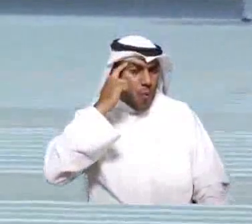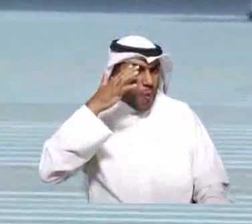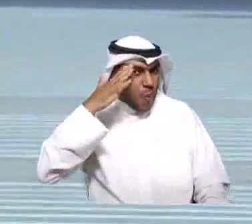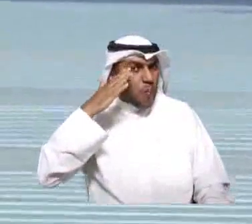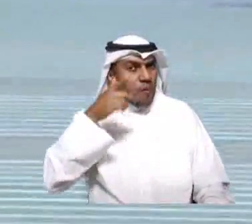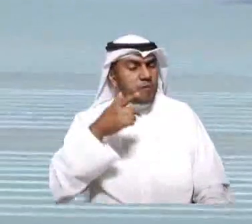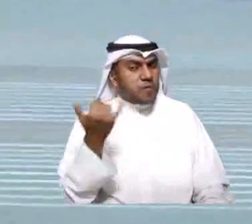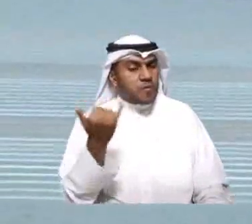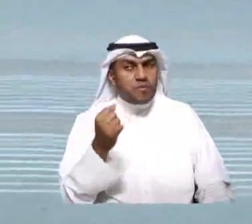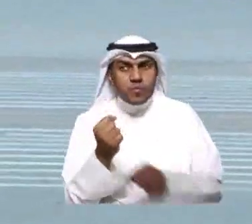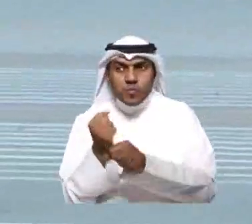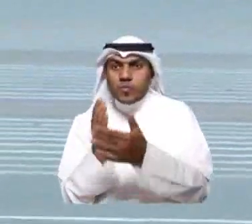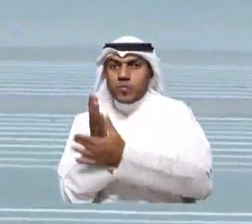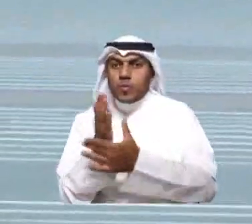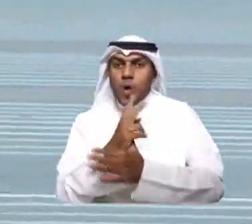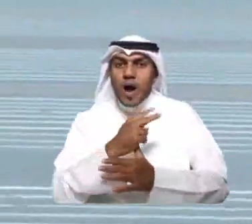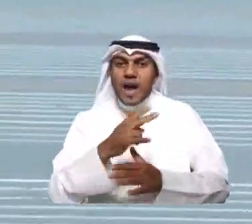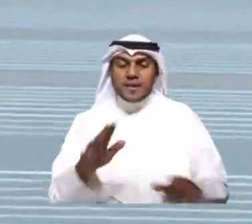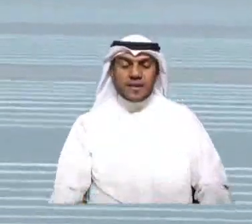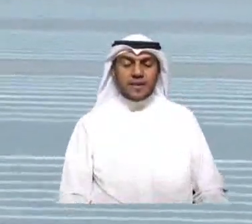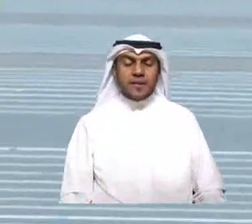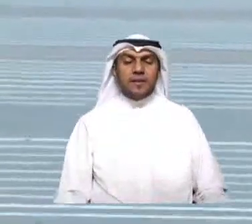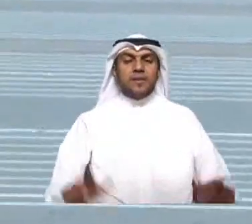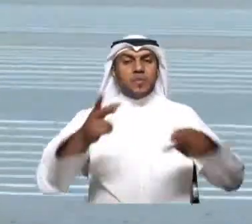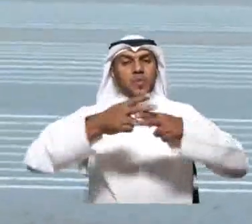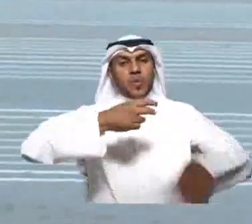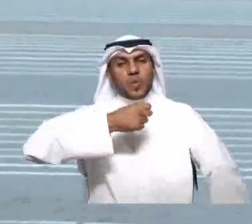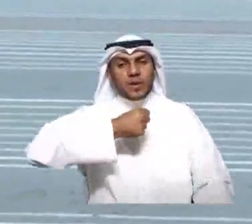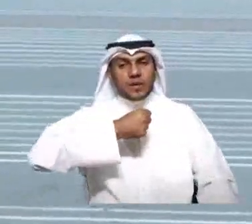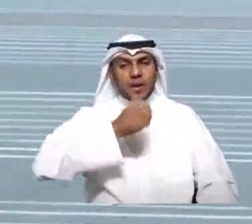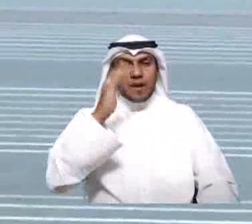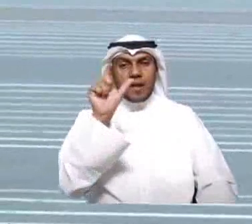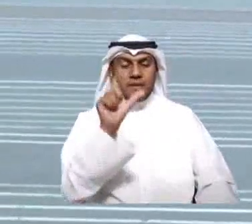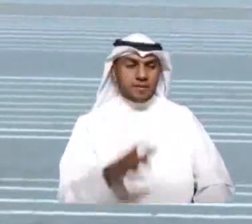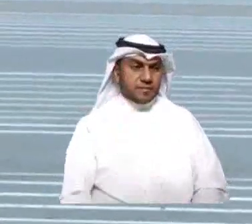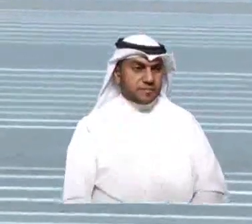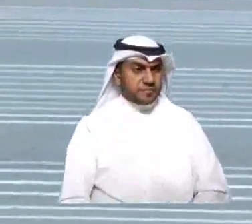تنفيذ المهام الميدانية. حسن بن غيام، تلفزيون دولة الكويت.